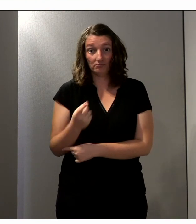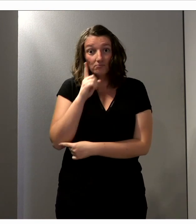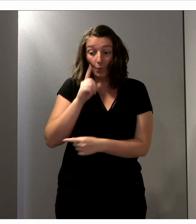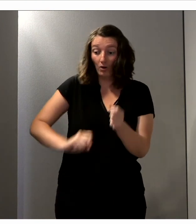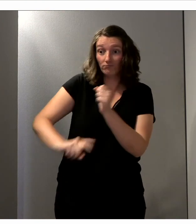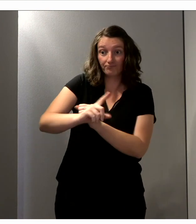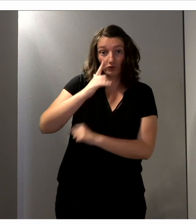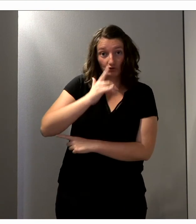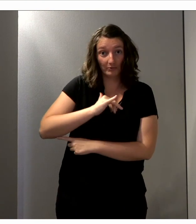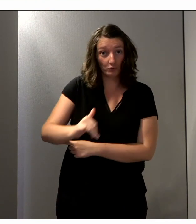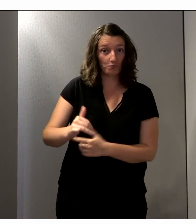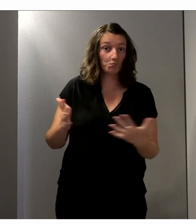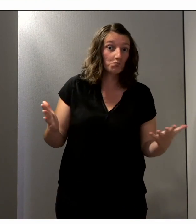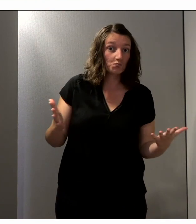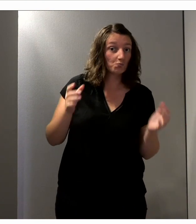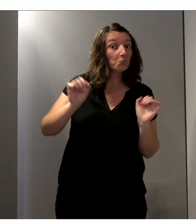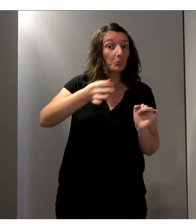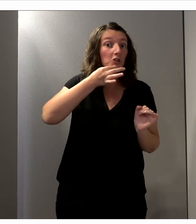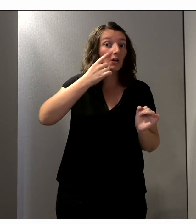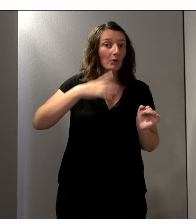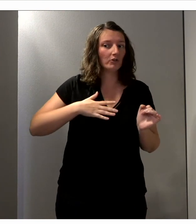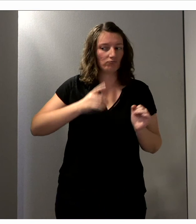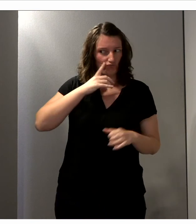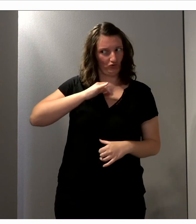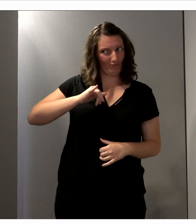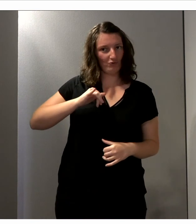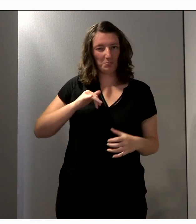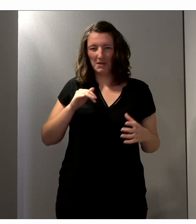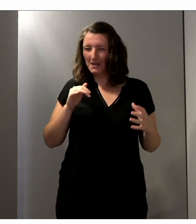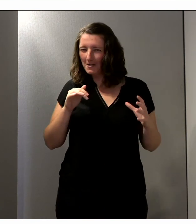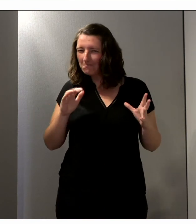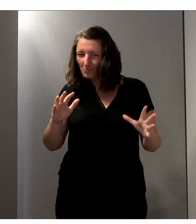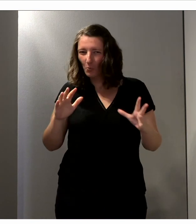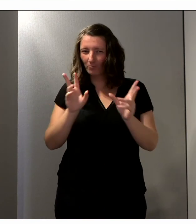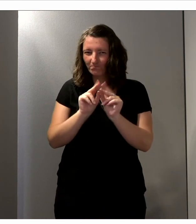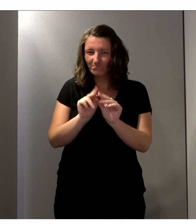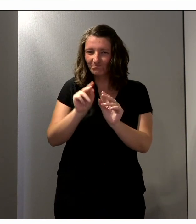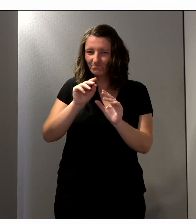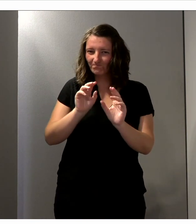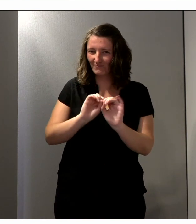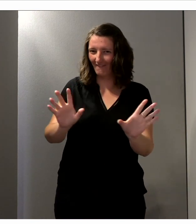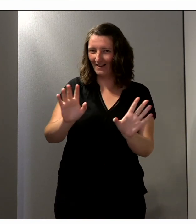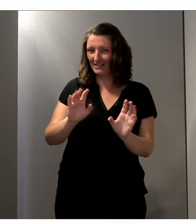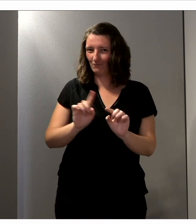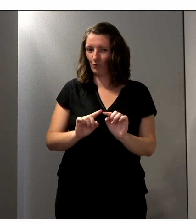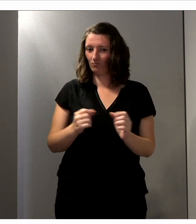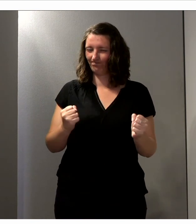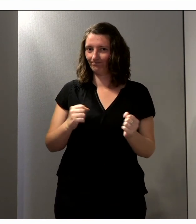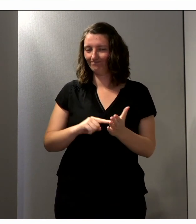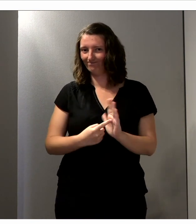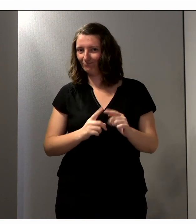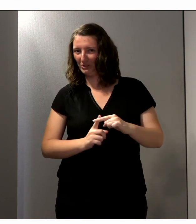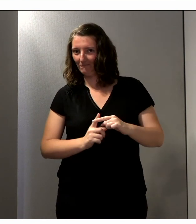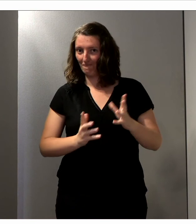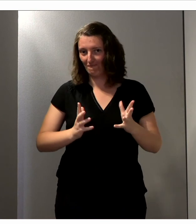innovant. Je pense qu'on peut le dire, mais vous allez trouver les points forts là-dessus.